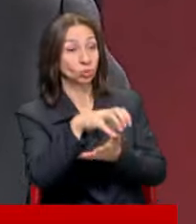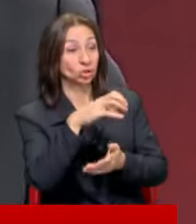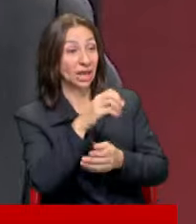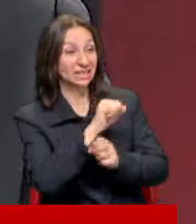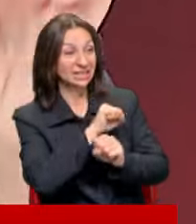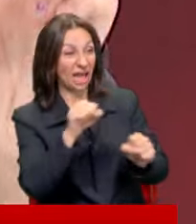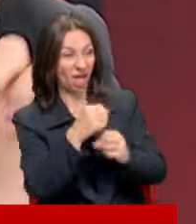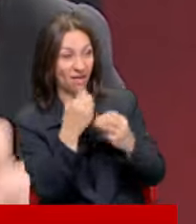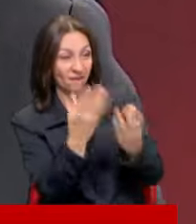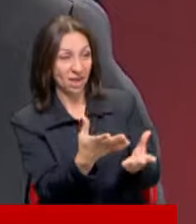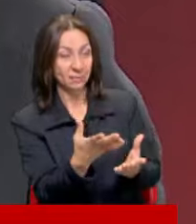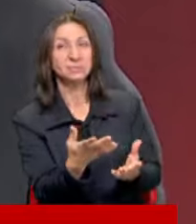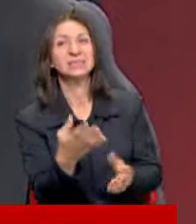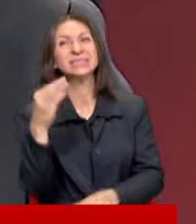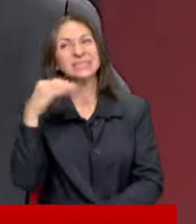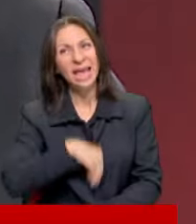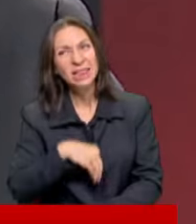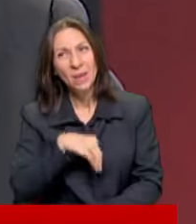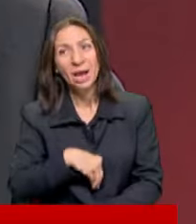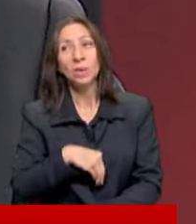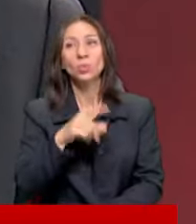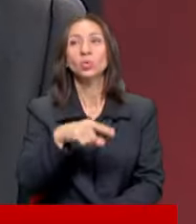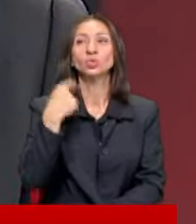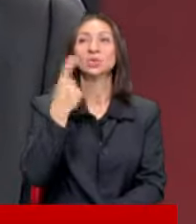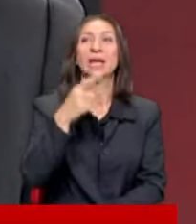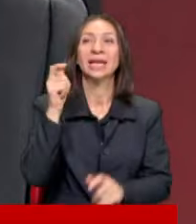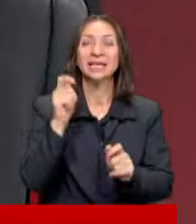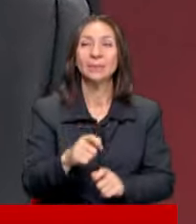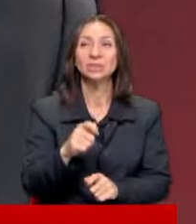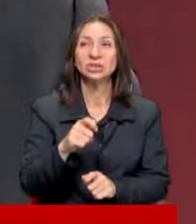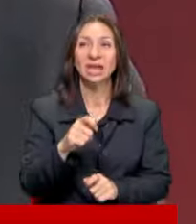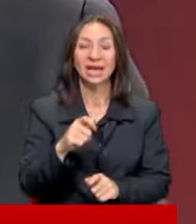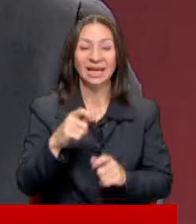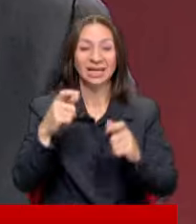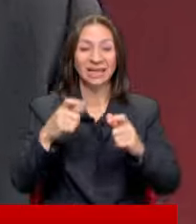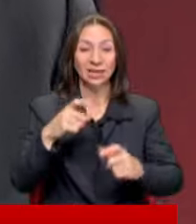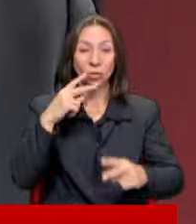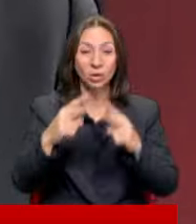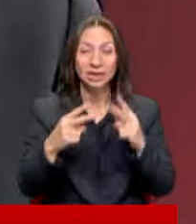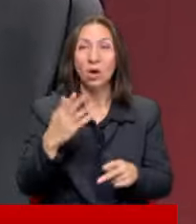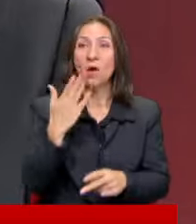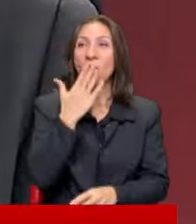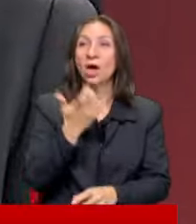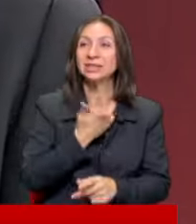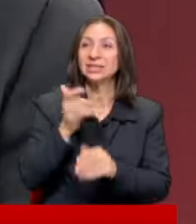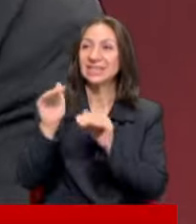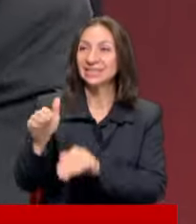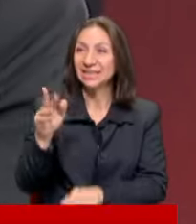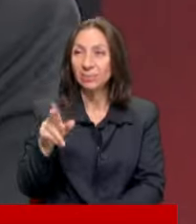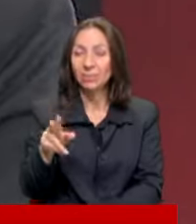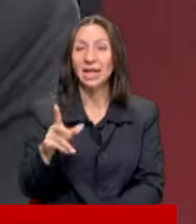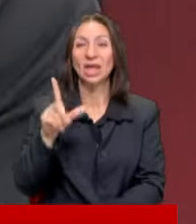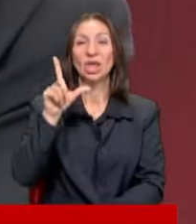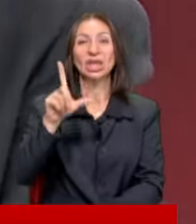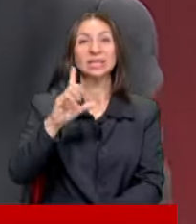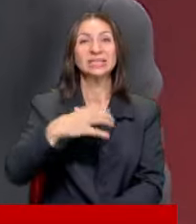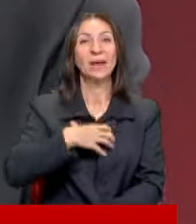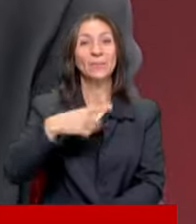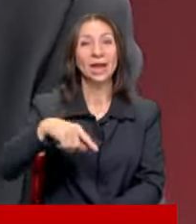zora soktuğunu zannetmek ve bu nedenle de yapacağı işte Kent lokantaları gibi öğrencilere destek gibi ihtiyaç